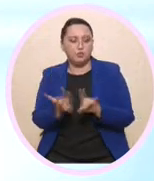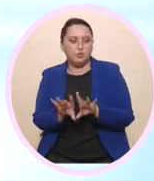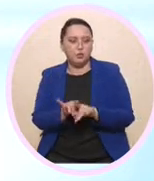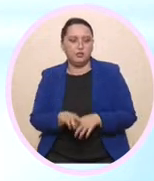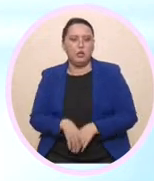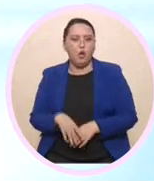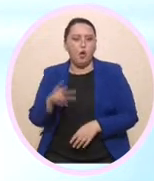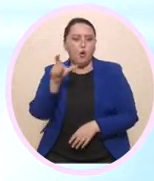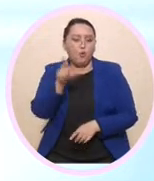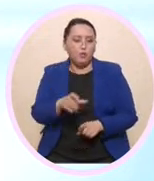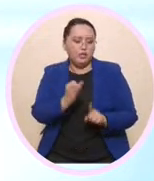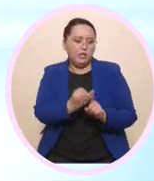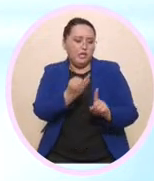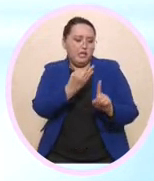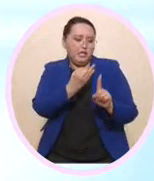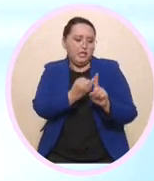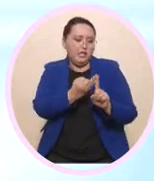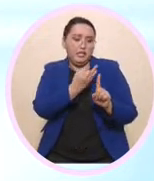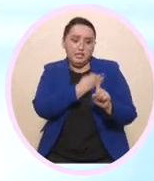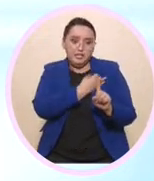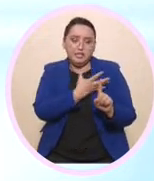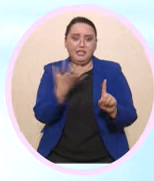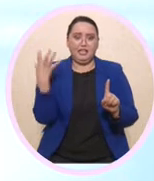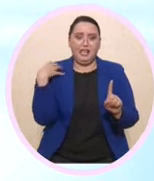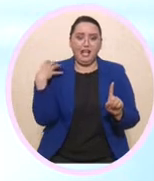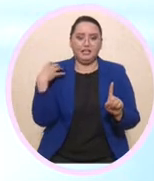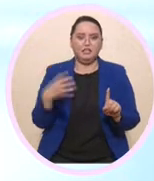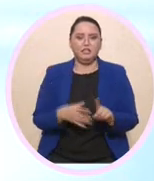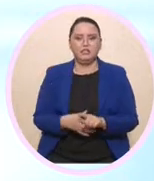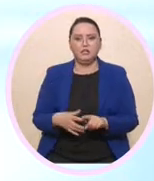хариуцлага үн цэнтэй зүйл юм байна хүүдтэй.